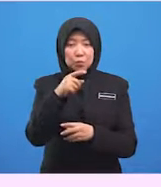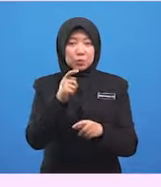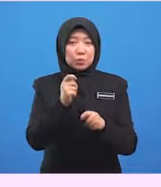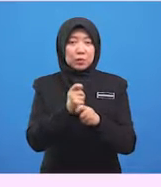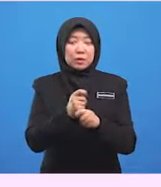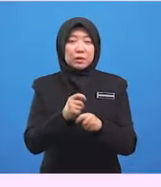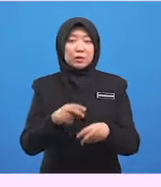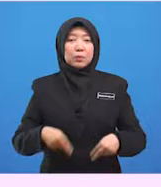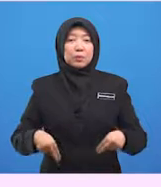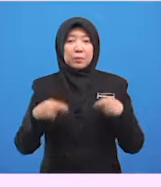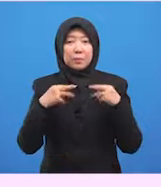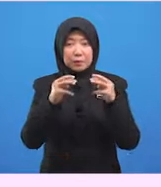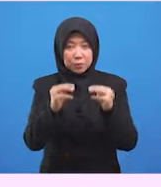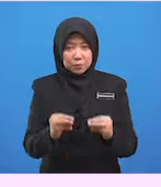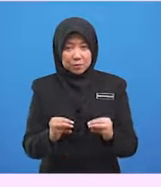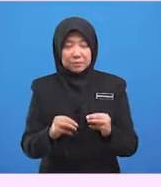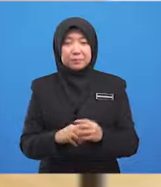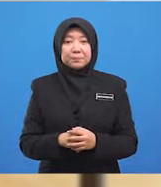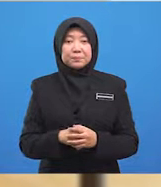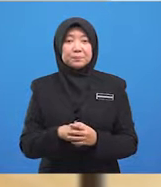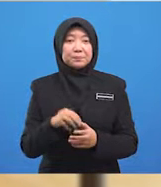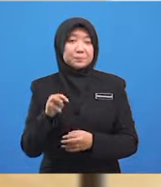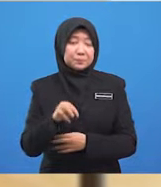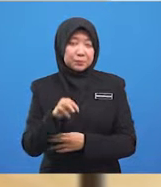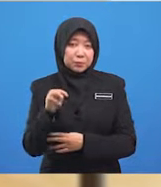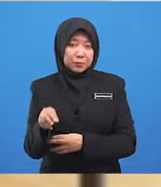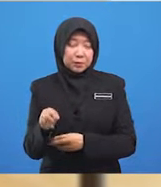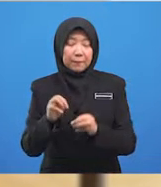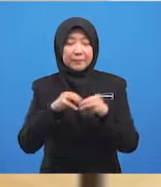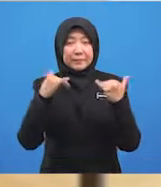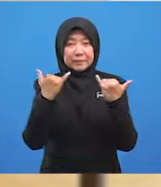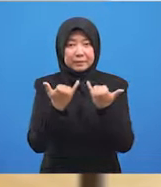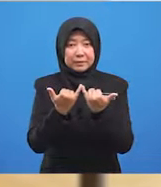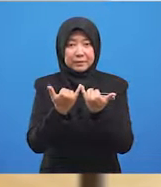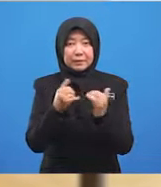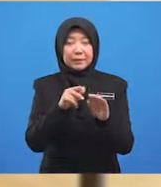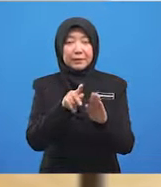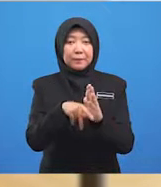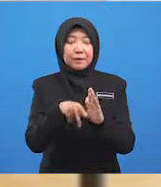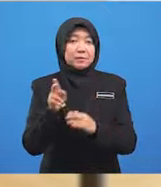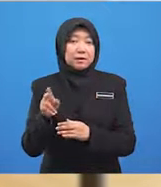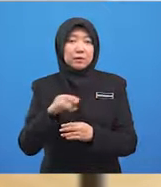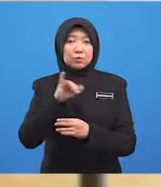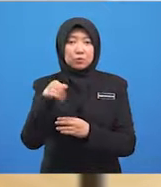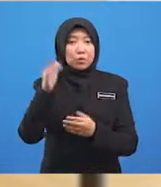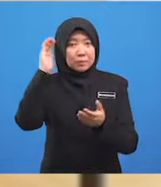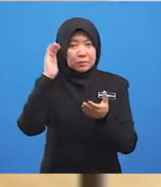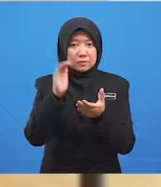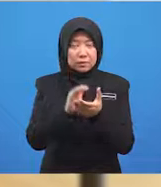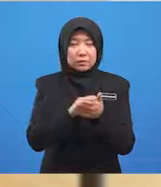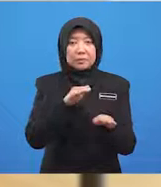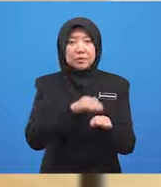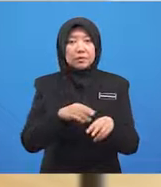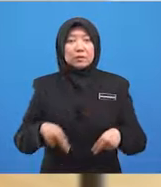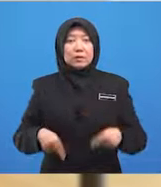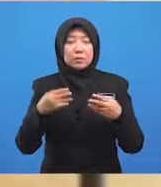kehidupan manusia murid-murid masyarakat zaman prasejarah juga percaya